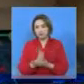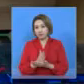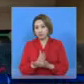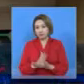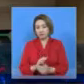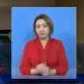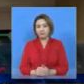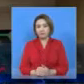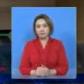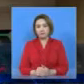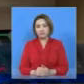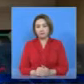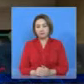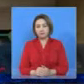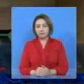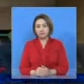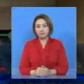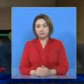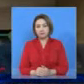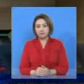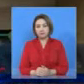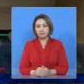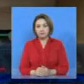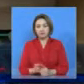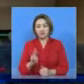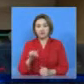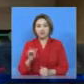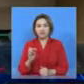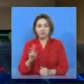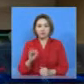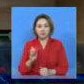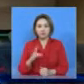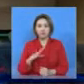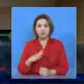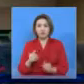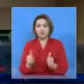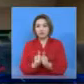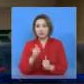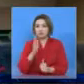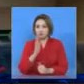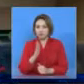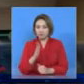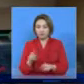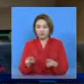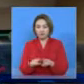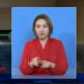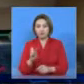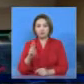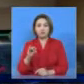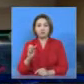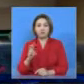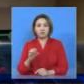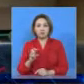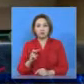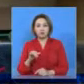Енді мына жерде Алымбек Нұрмұханұлы басы қасында жүр. Сондықтан жолдас Нұрланұлы